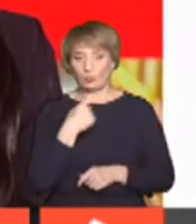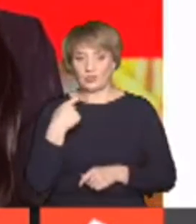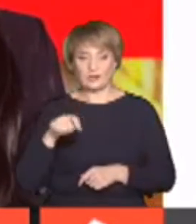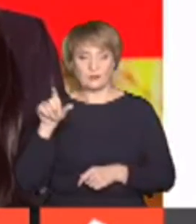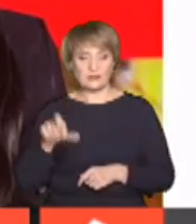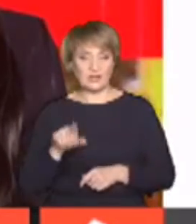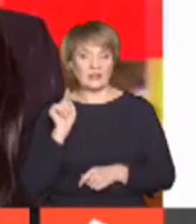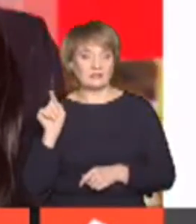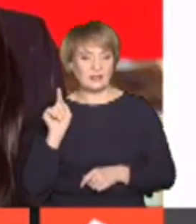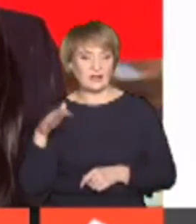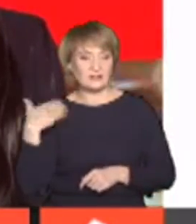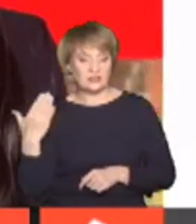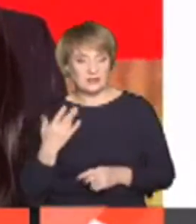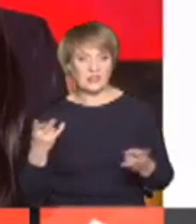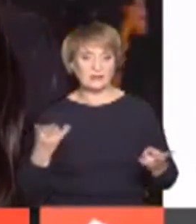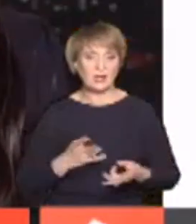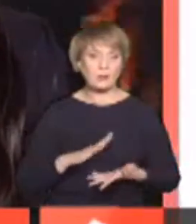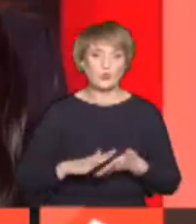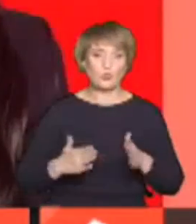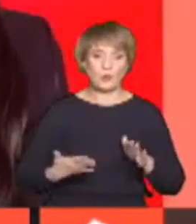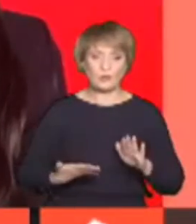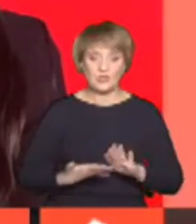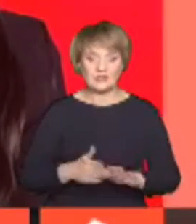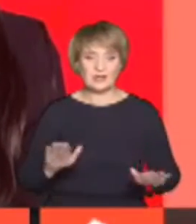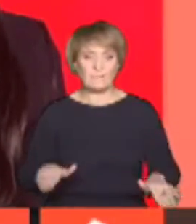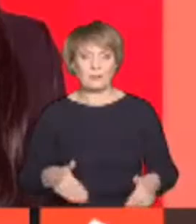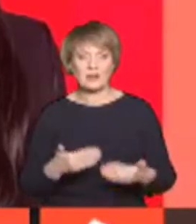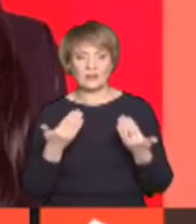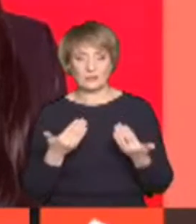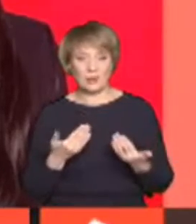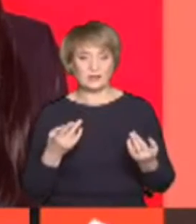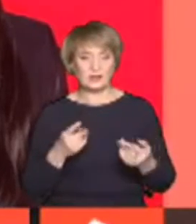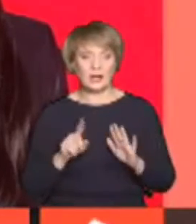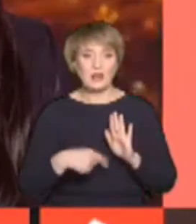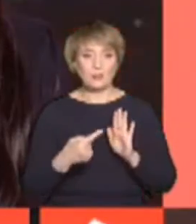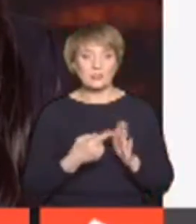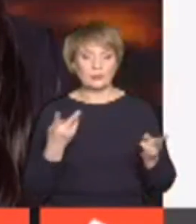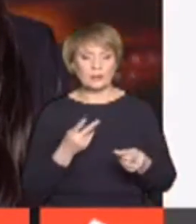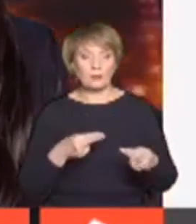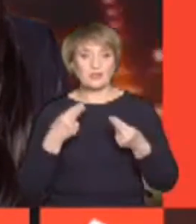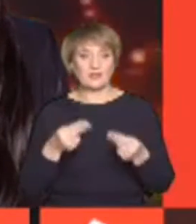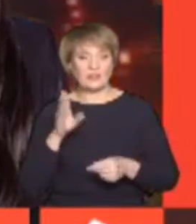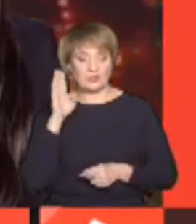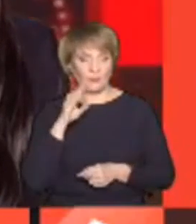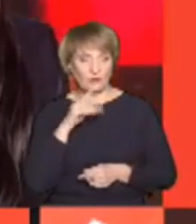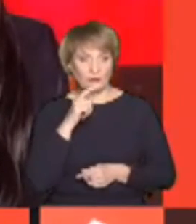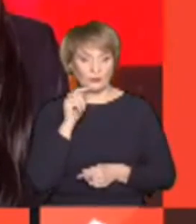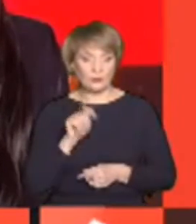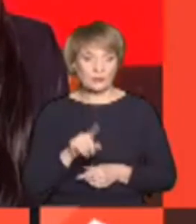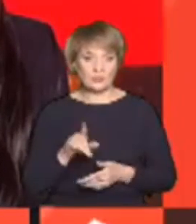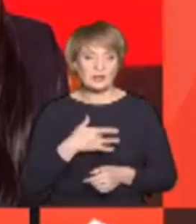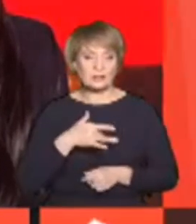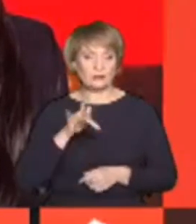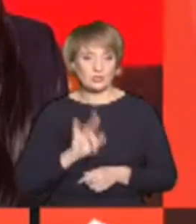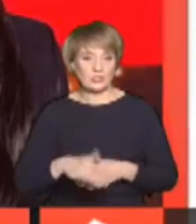та сторона, треба домовлятися, піднімають питання, що воду в Крим потрібно знову давати. А насправді ми маємо ввести